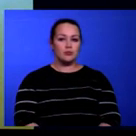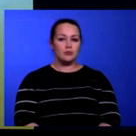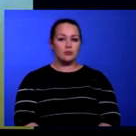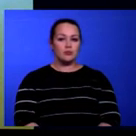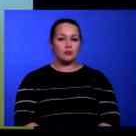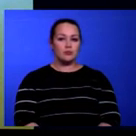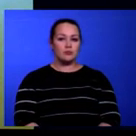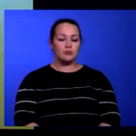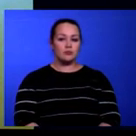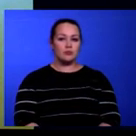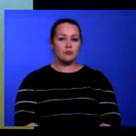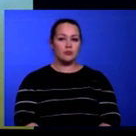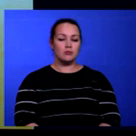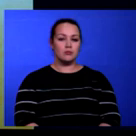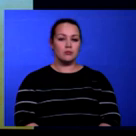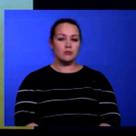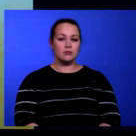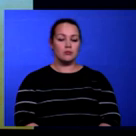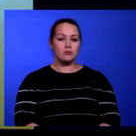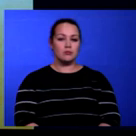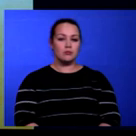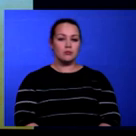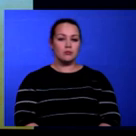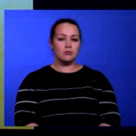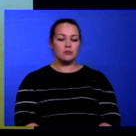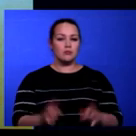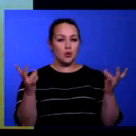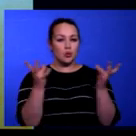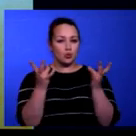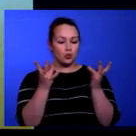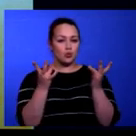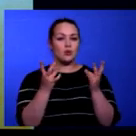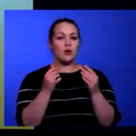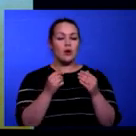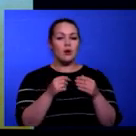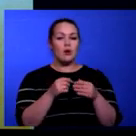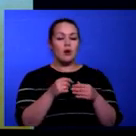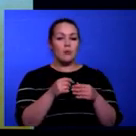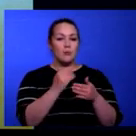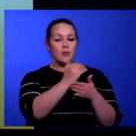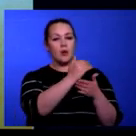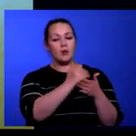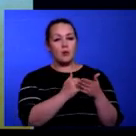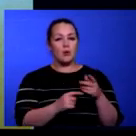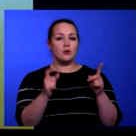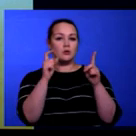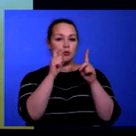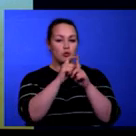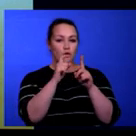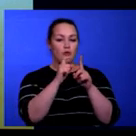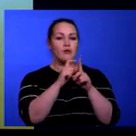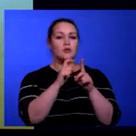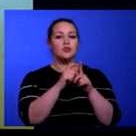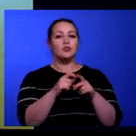усложним задачу вам нужно подобрать словосочетание которое будет являться антоним к